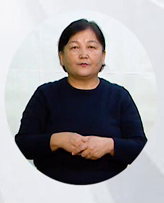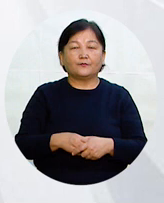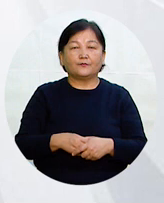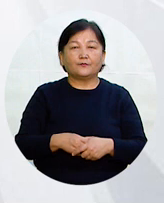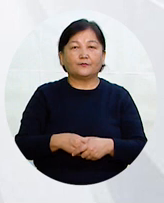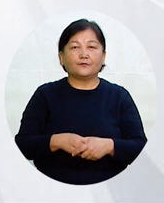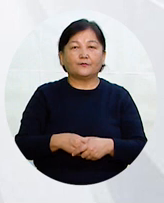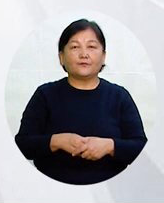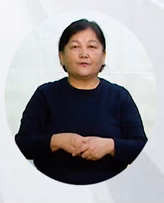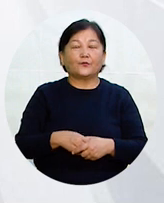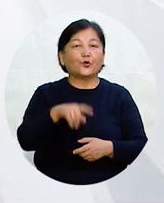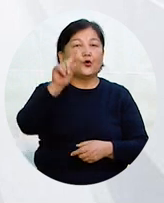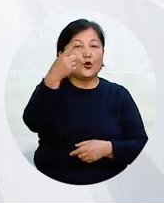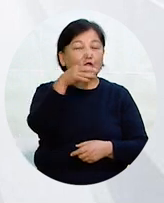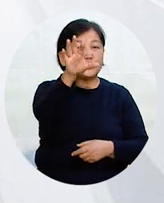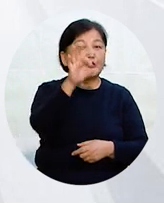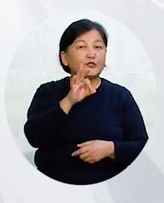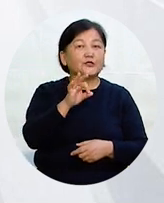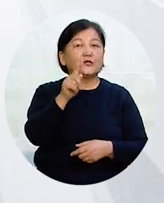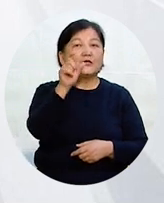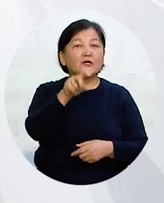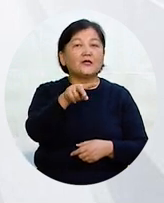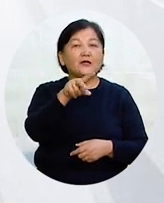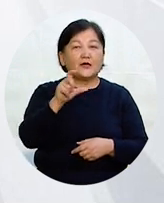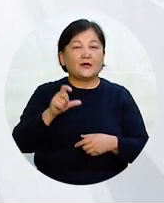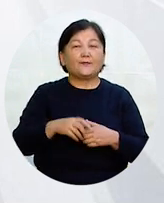За, онцлсан үгүүд маань байна. Хэллээ,